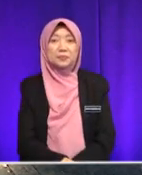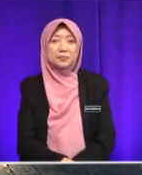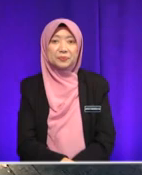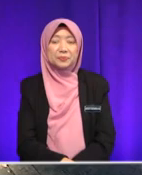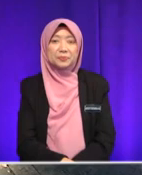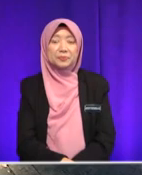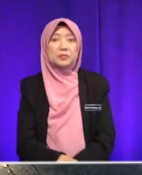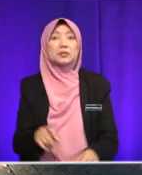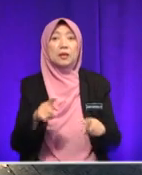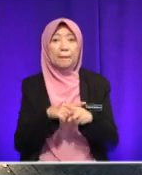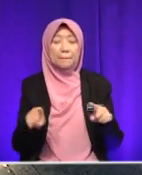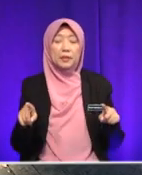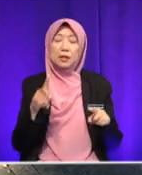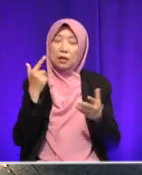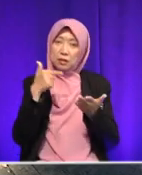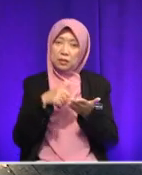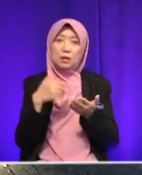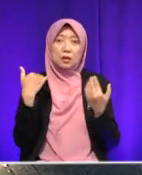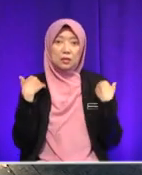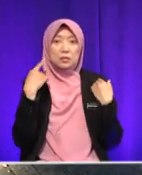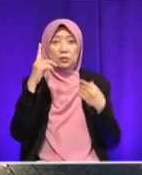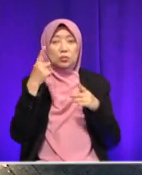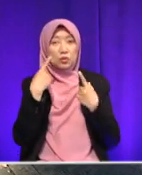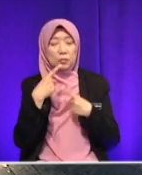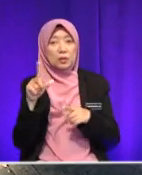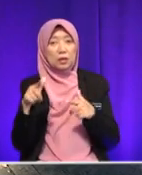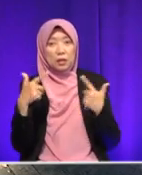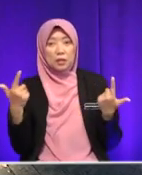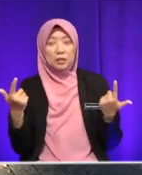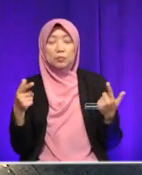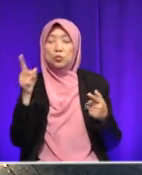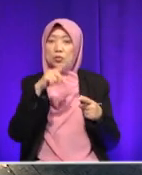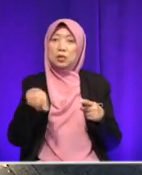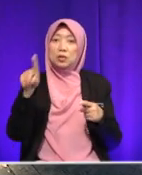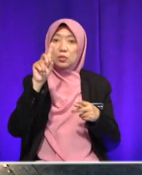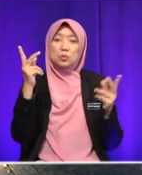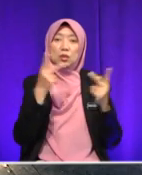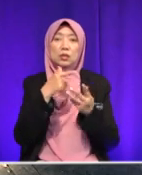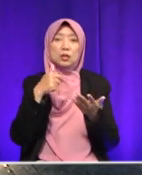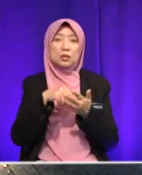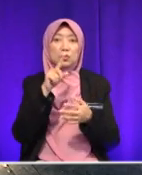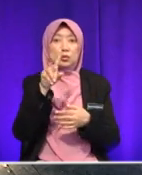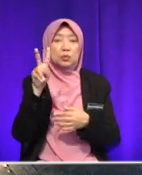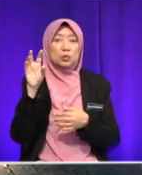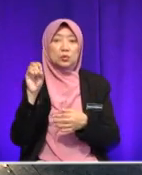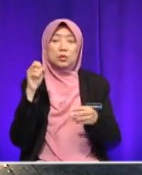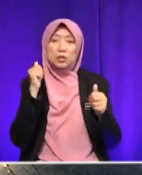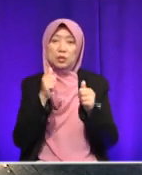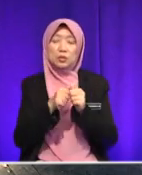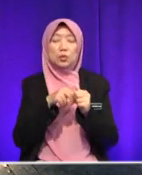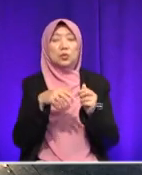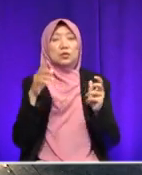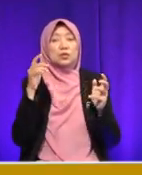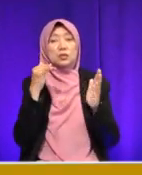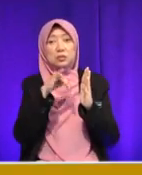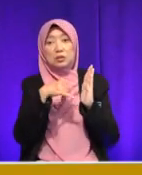Tapi sekali lagi, ada satu lagi jawapan yang lain. Baik. Iaitu putaran sekali lagi. 120 darjah ikut arah jam